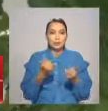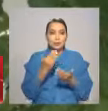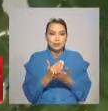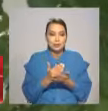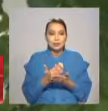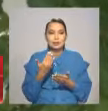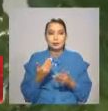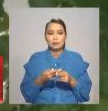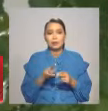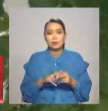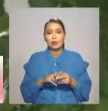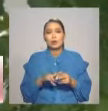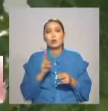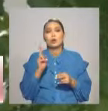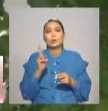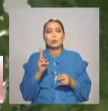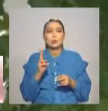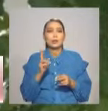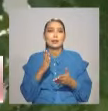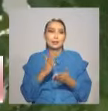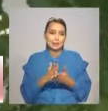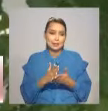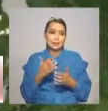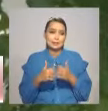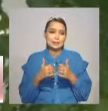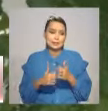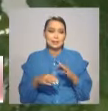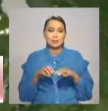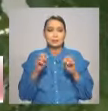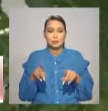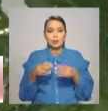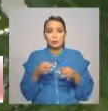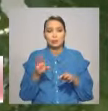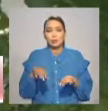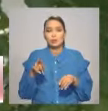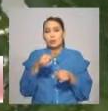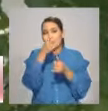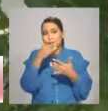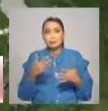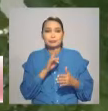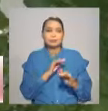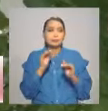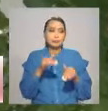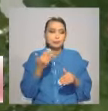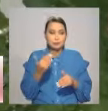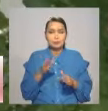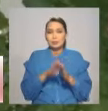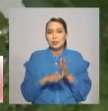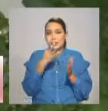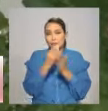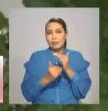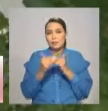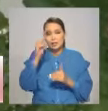с высшим образованием, они знают, что после освобождения не смогут работать по своей специальности высшего образования.